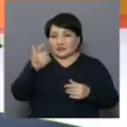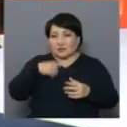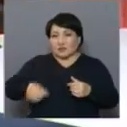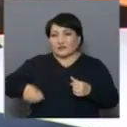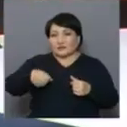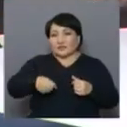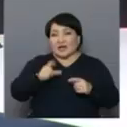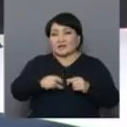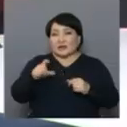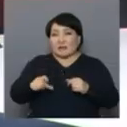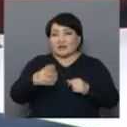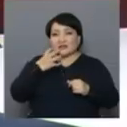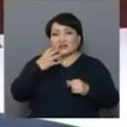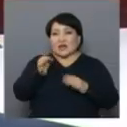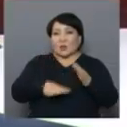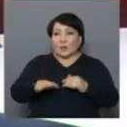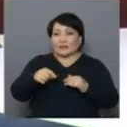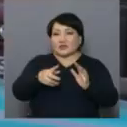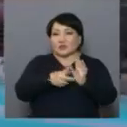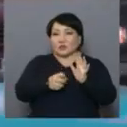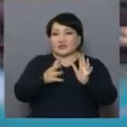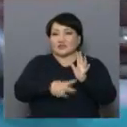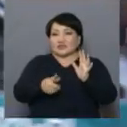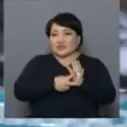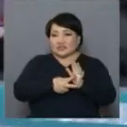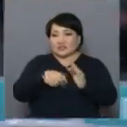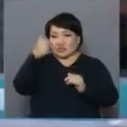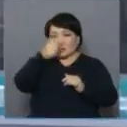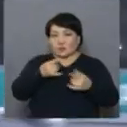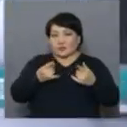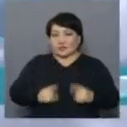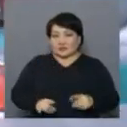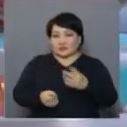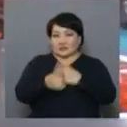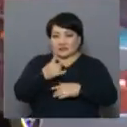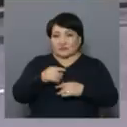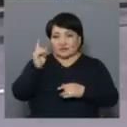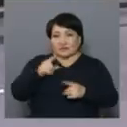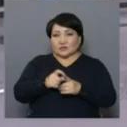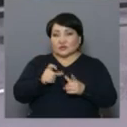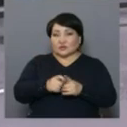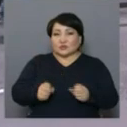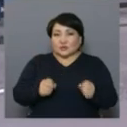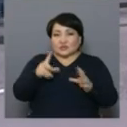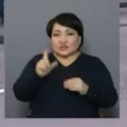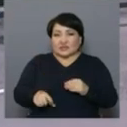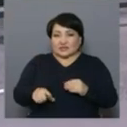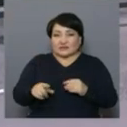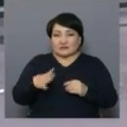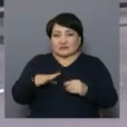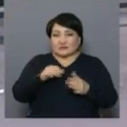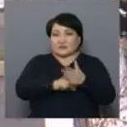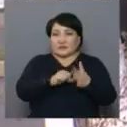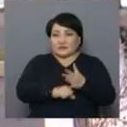Қызылорда облысының 1988 жылғы тумасы екен. Тергеушілердің сөзінше күдікті сынапты не себепті тасымалдамақ